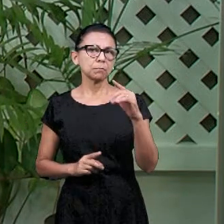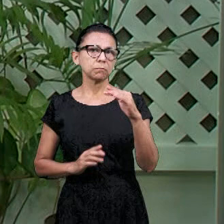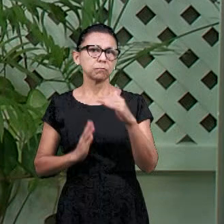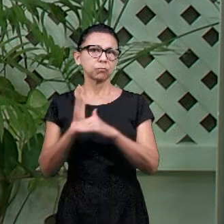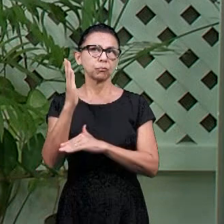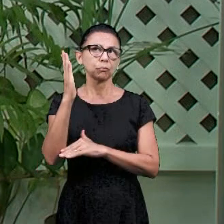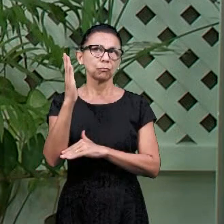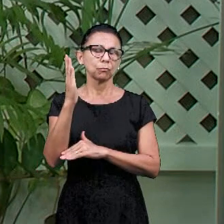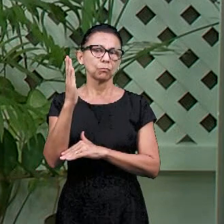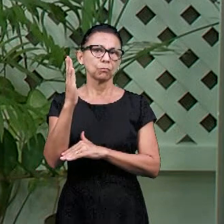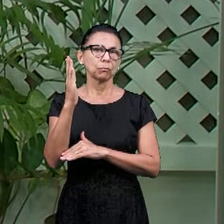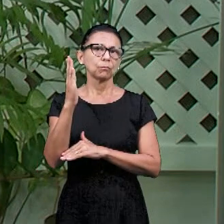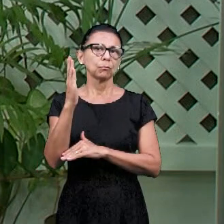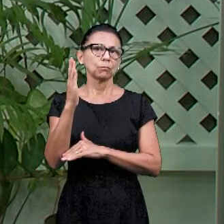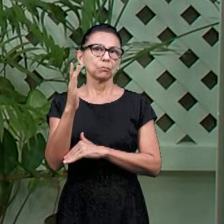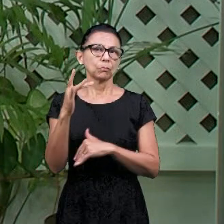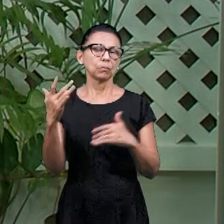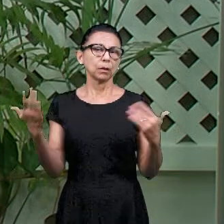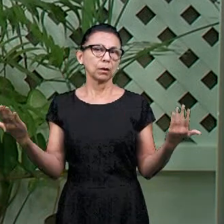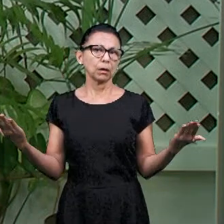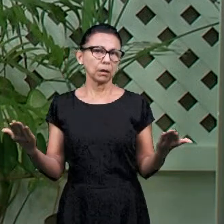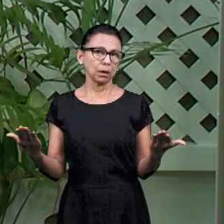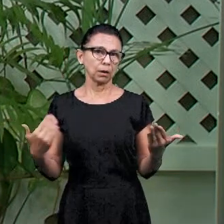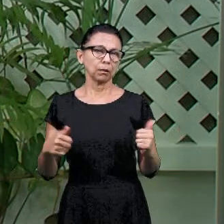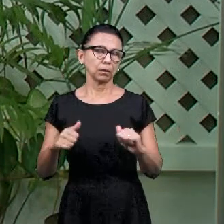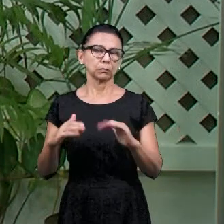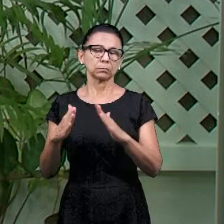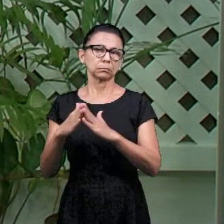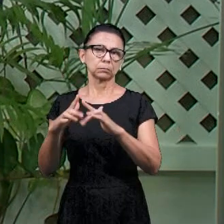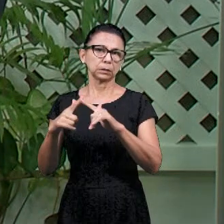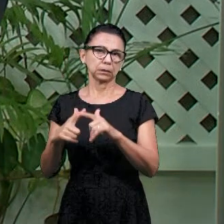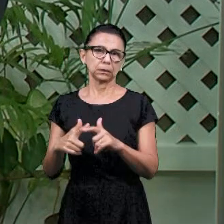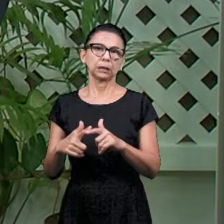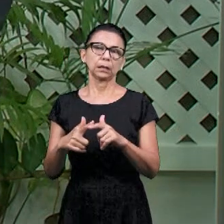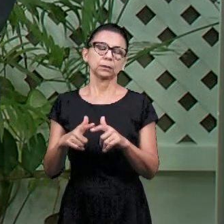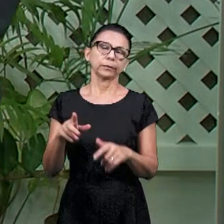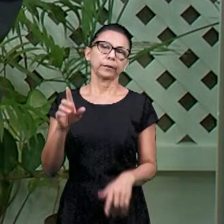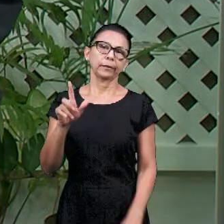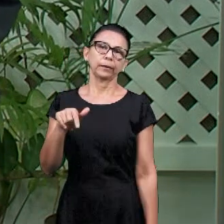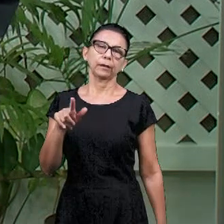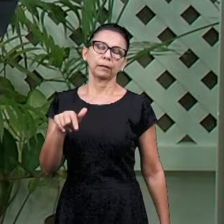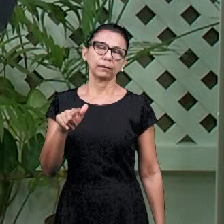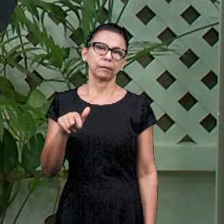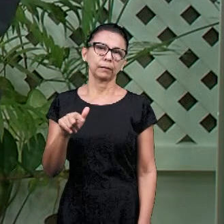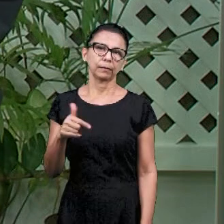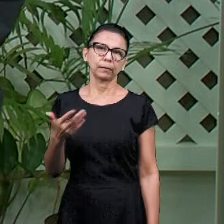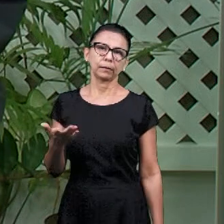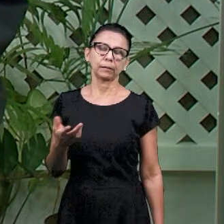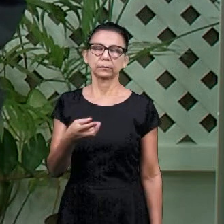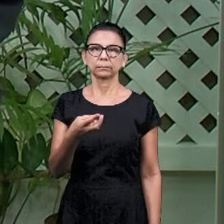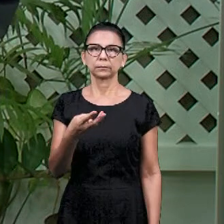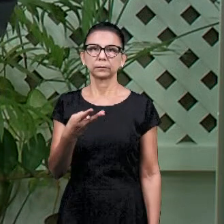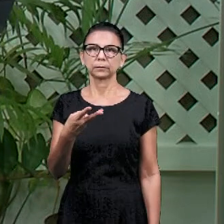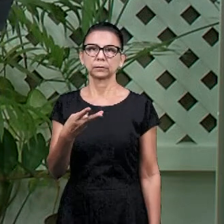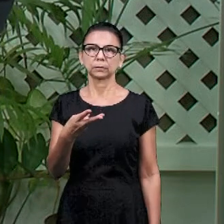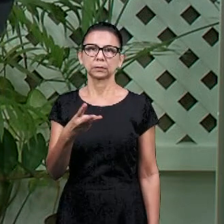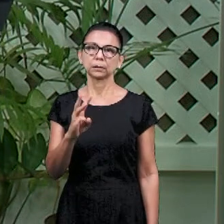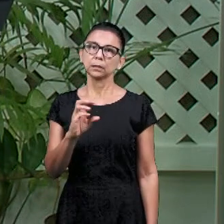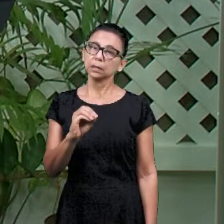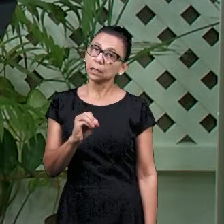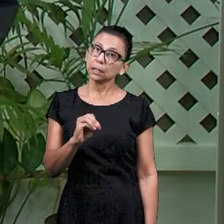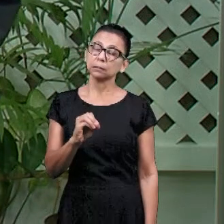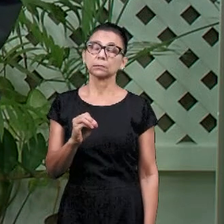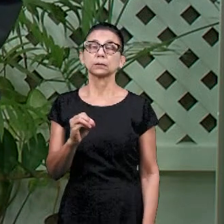Gerais. Minas Gerais, il s'est mis avant, aujourd'hui avec les églises de plus grand nombre